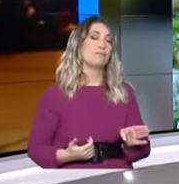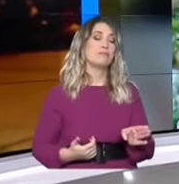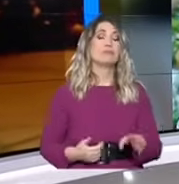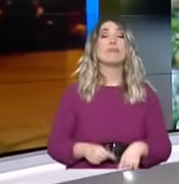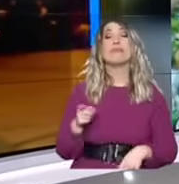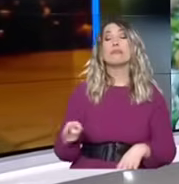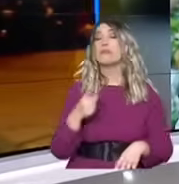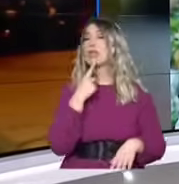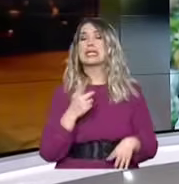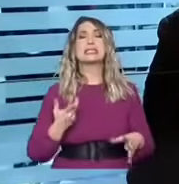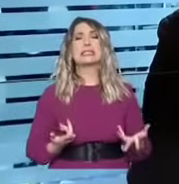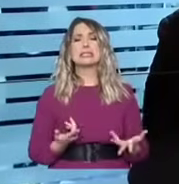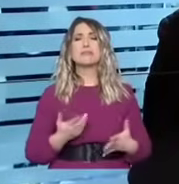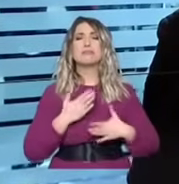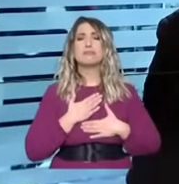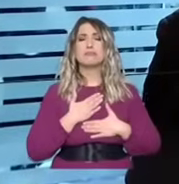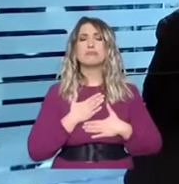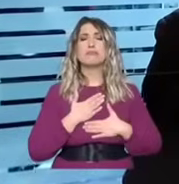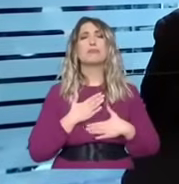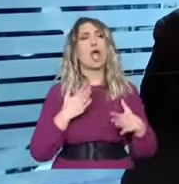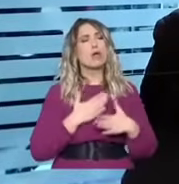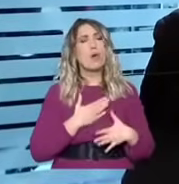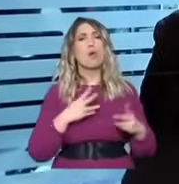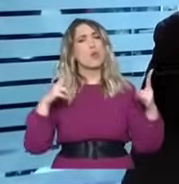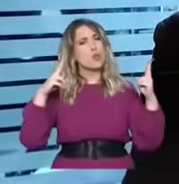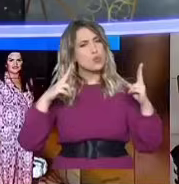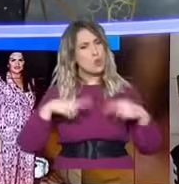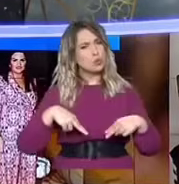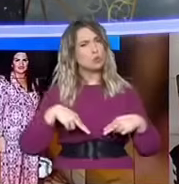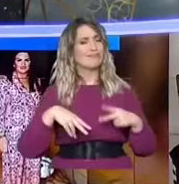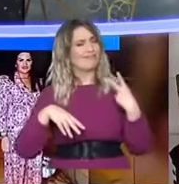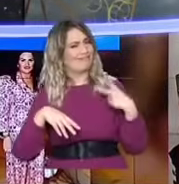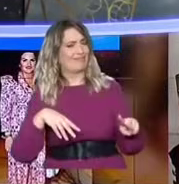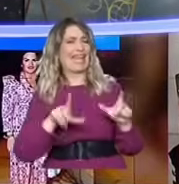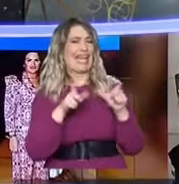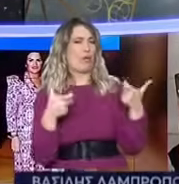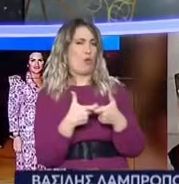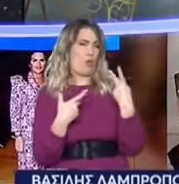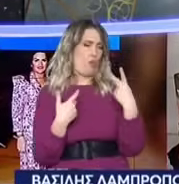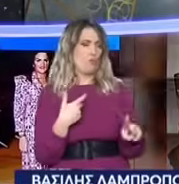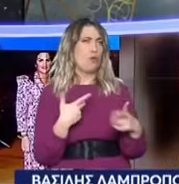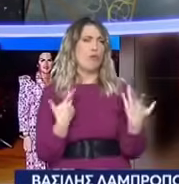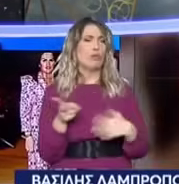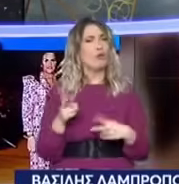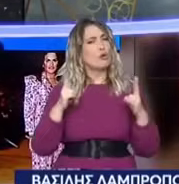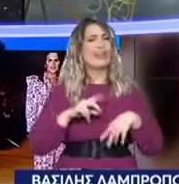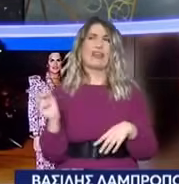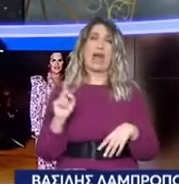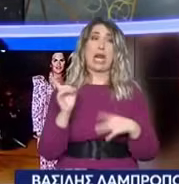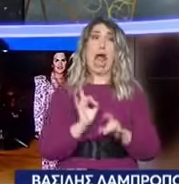ο 34χρονος υποστήριξε ότι διατηρούσε προσωπική γνωριμία με μέλη της οικογένειας της κυρίας Κατσαφάδου, ήταν πρόσωπο δηλαδή οικείο και